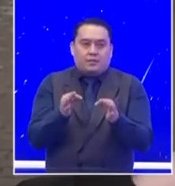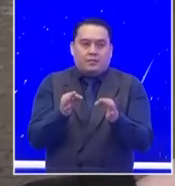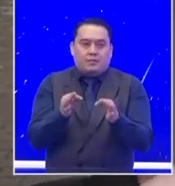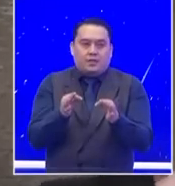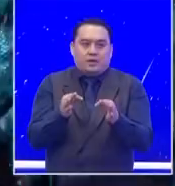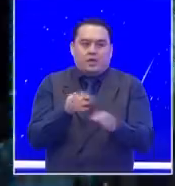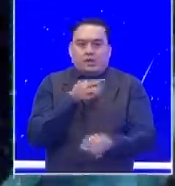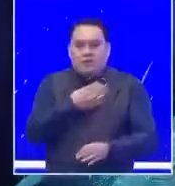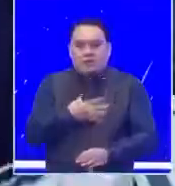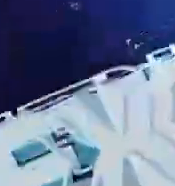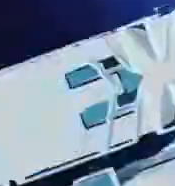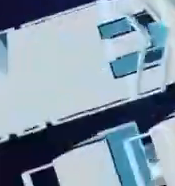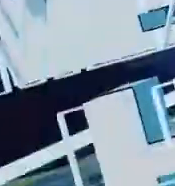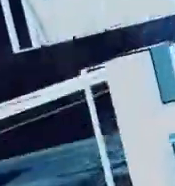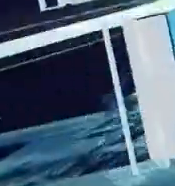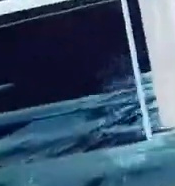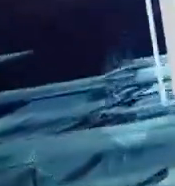были очень рады.